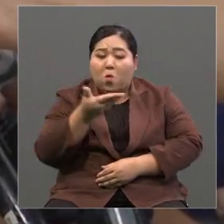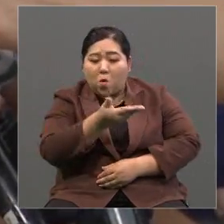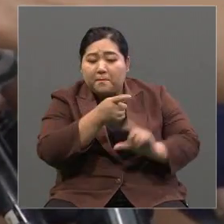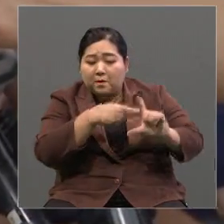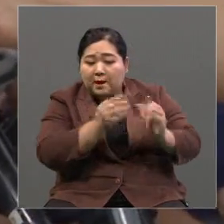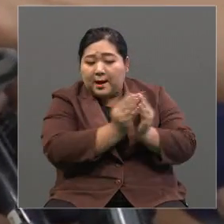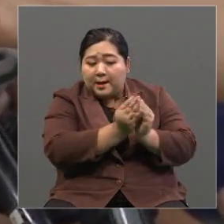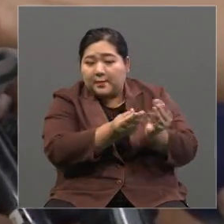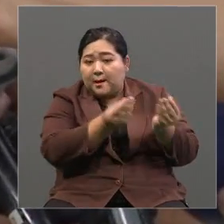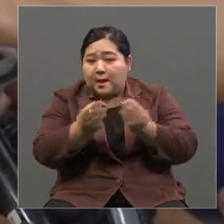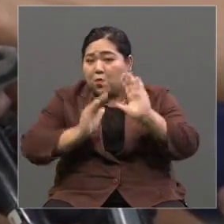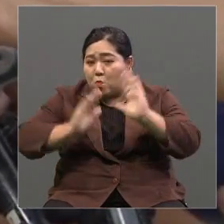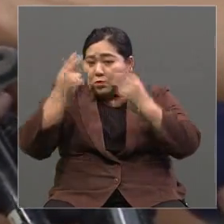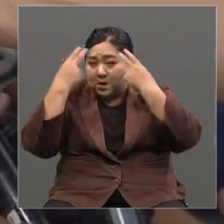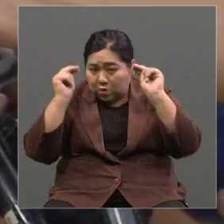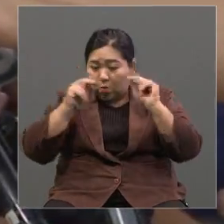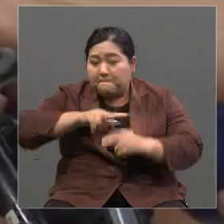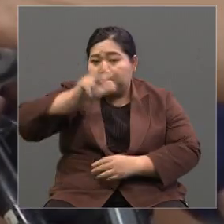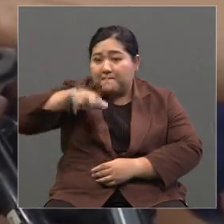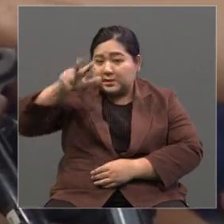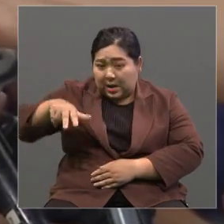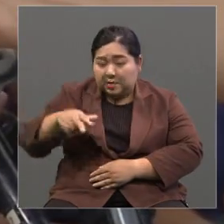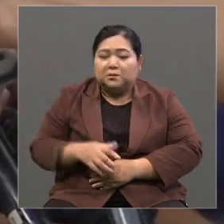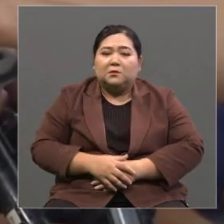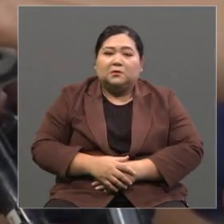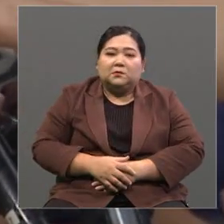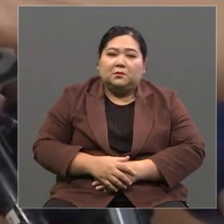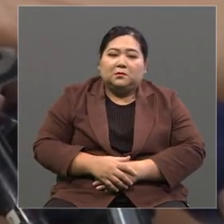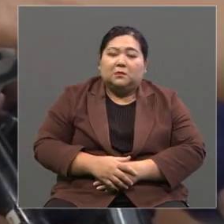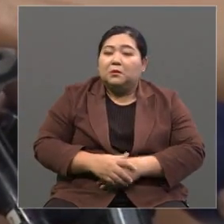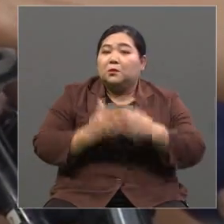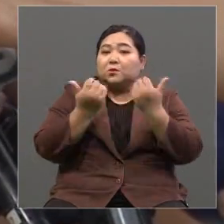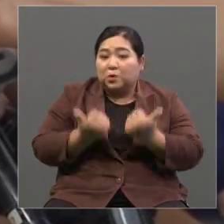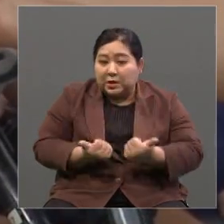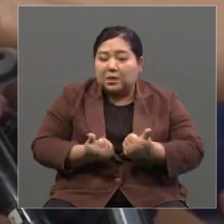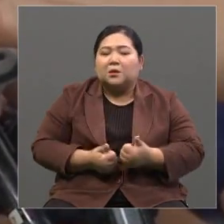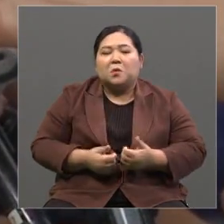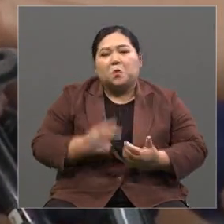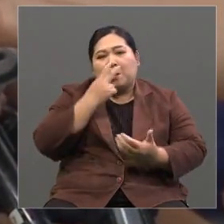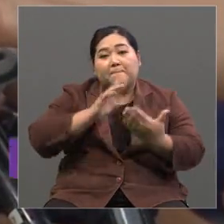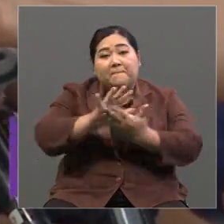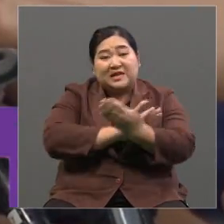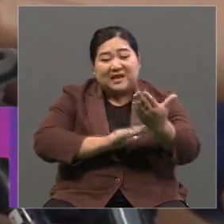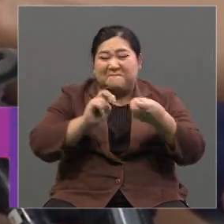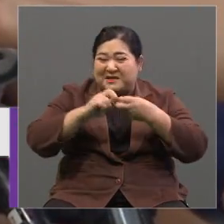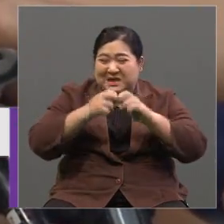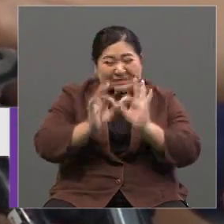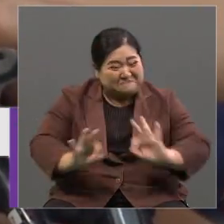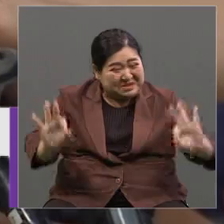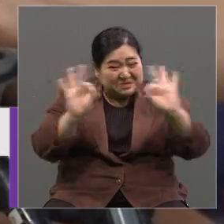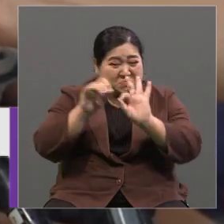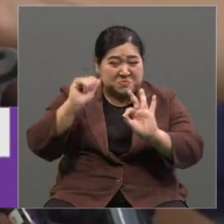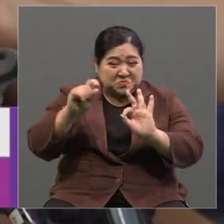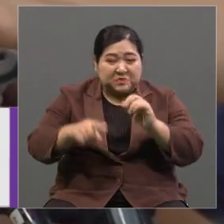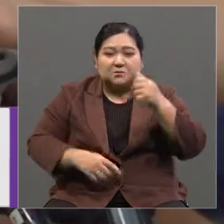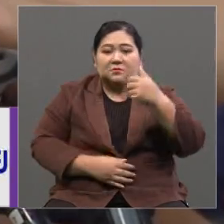ายกรัฐมนตรีของพรรคเพื่อไทยบอกว่าณขณะนี้ค่ะโดยรวมเนี่ยวิกฤตของประเทศเนี่ยมีอยู่3เรื่องใหญ่ๆด้วยกัน